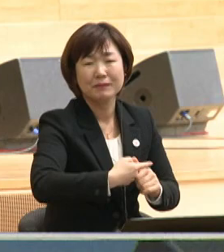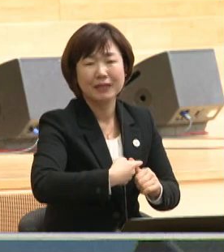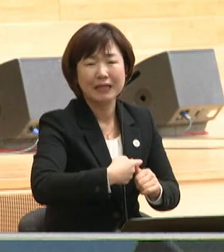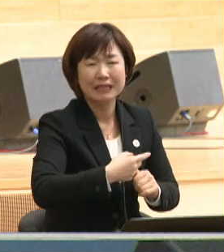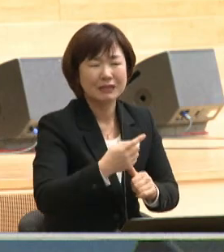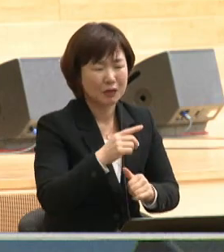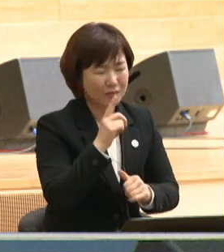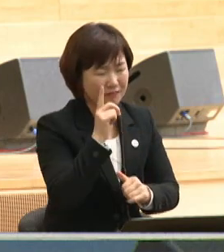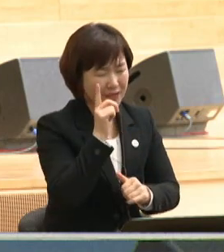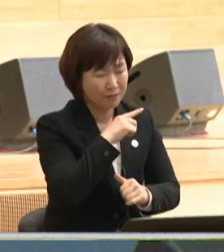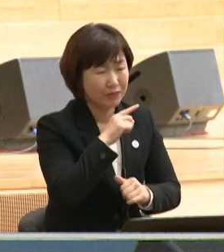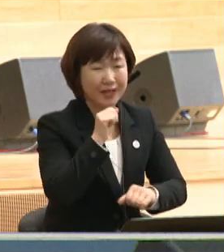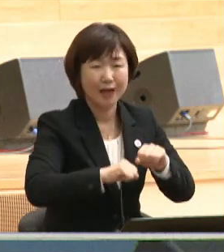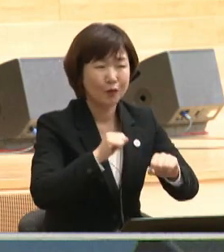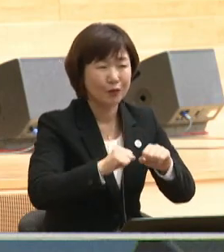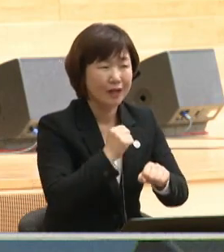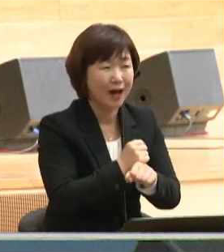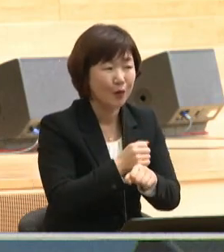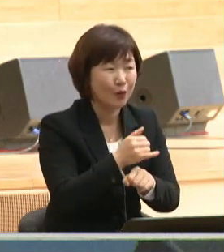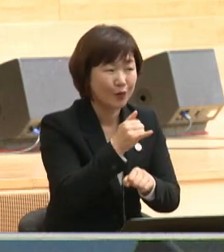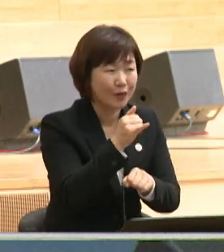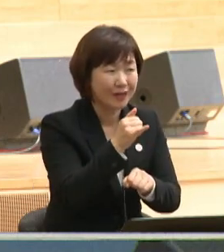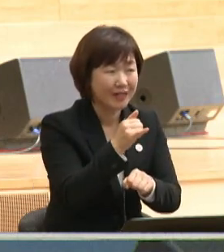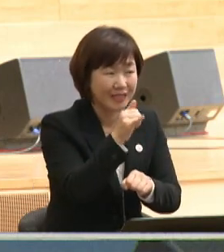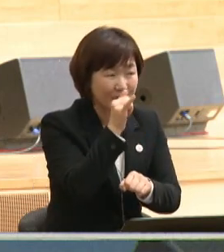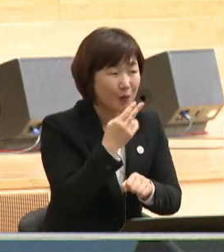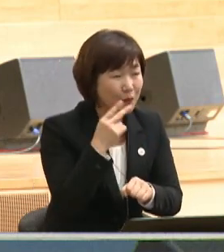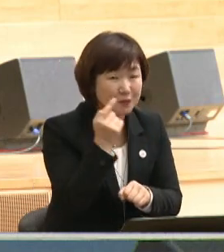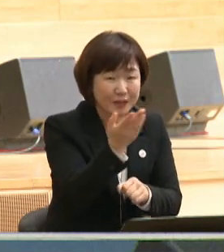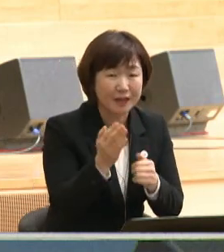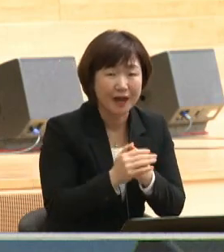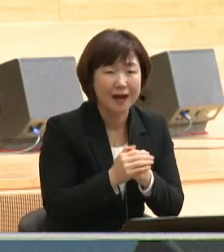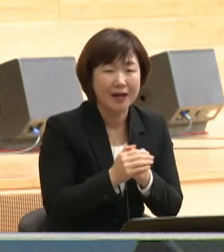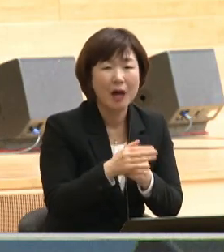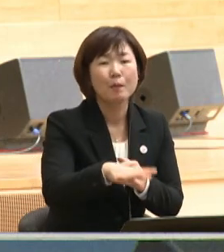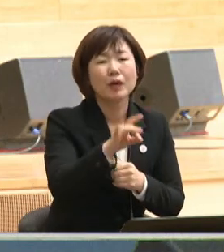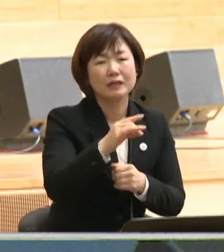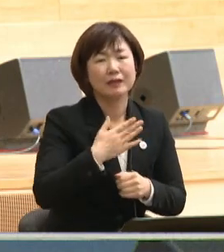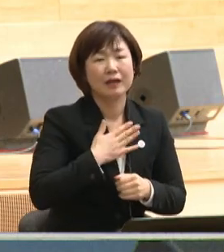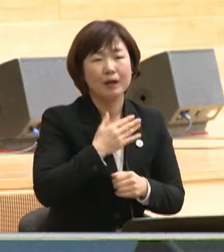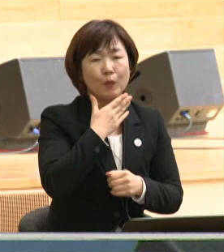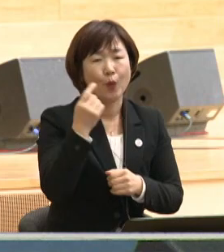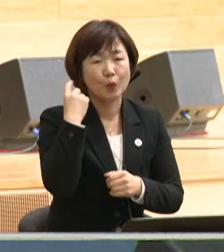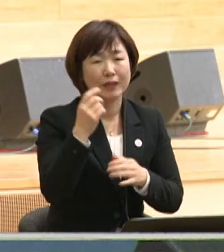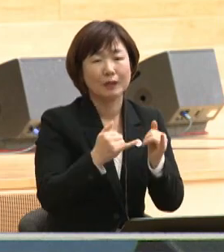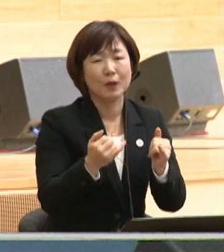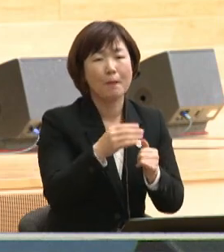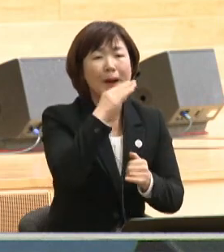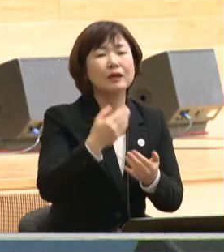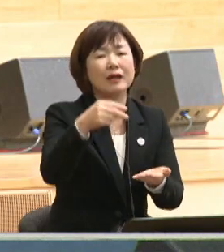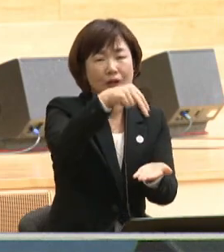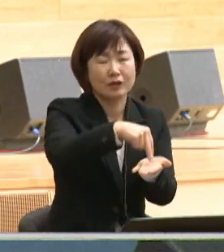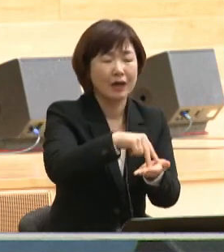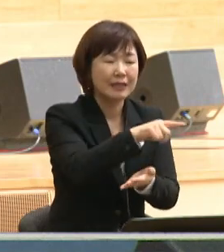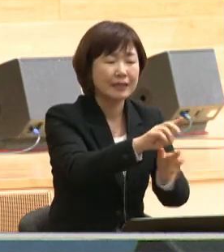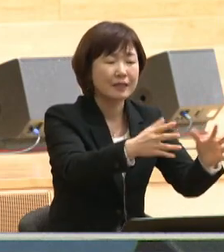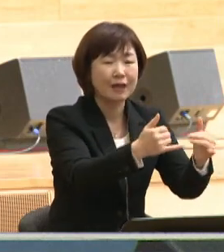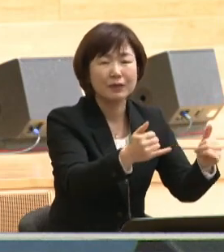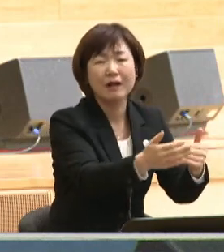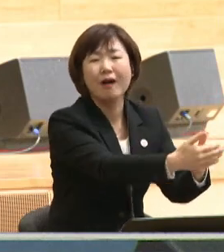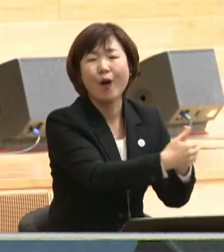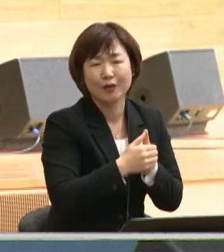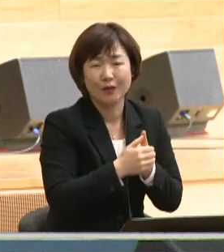그런 행동을 하고 있지는 않습니까 먼저 자신이 복음의 사람으로 바로 서서이 세상 사람들을 얻어야